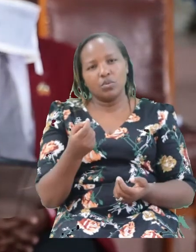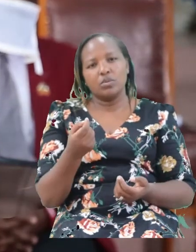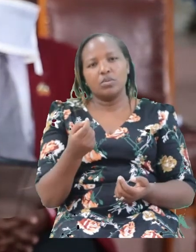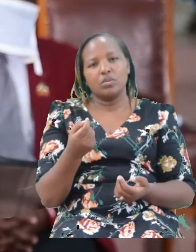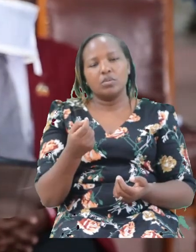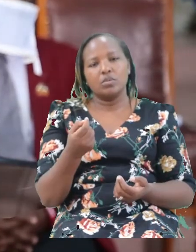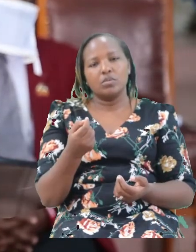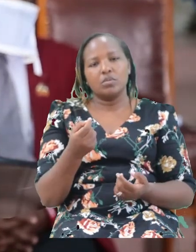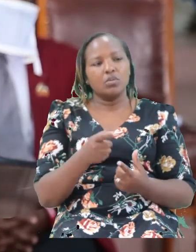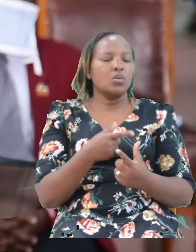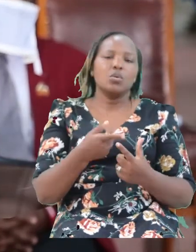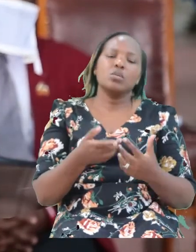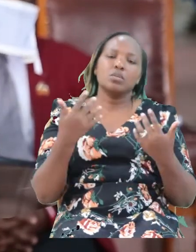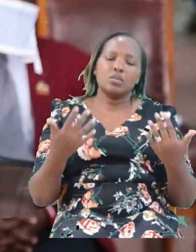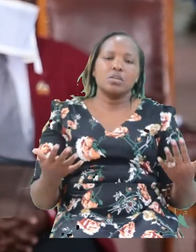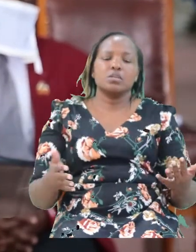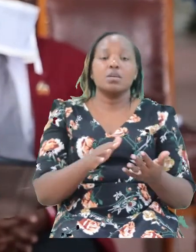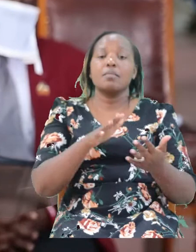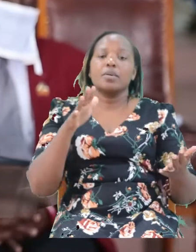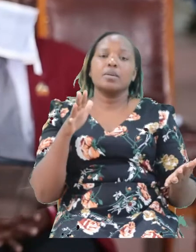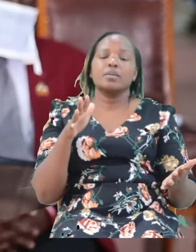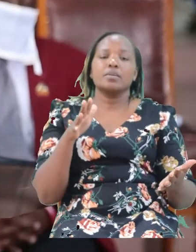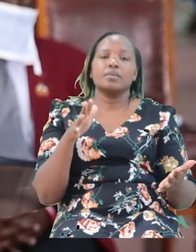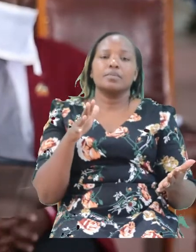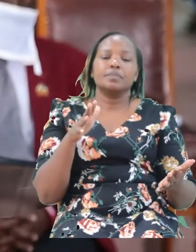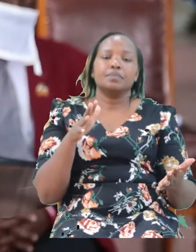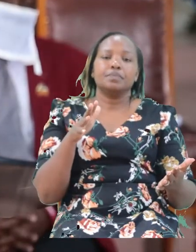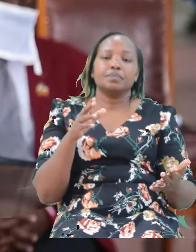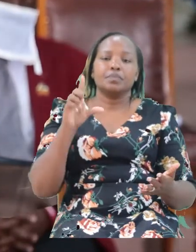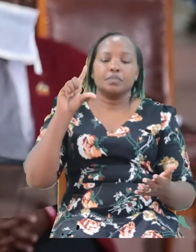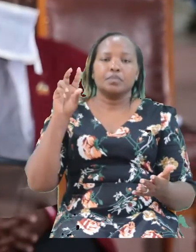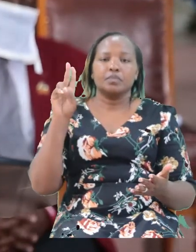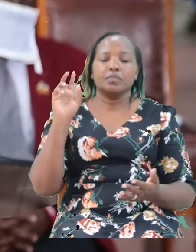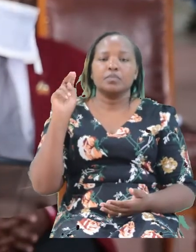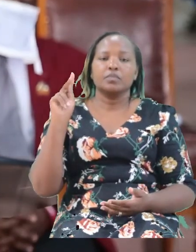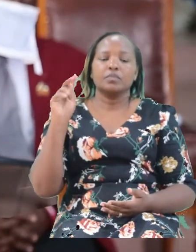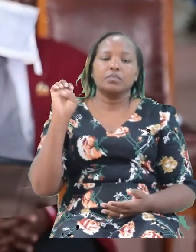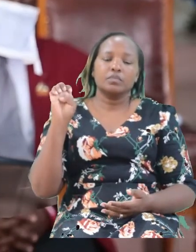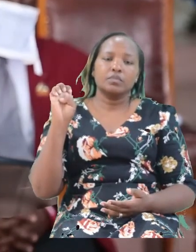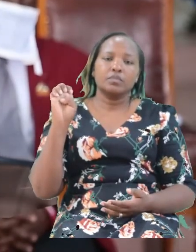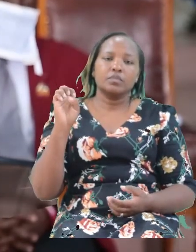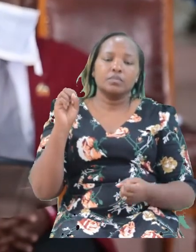madogo na mambo yale makubwa. Luka